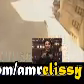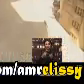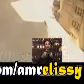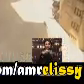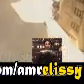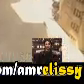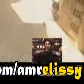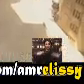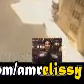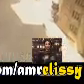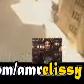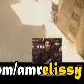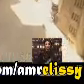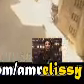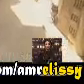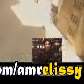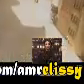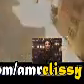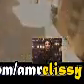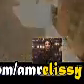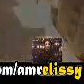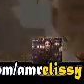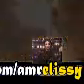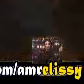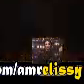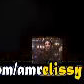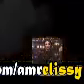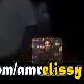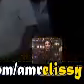ايه.